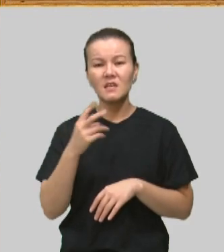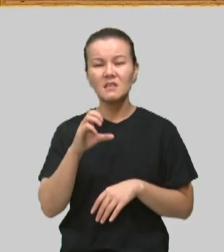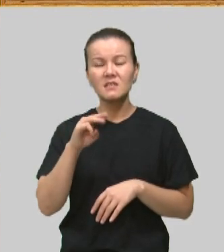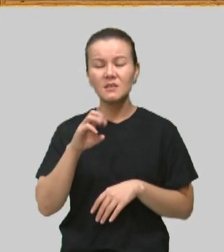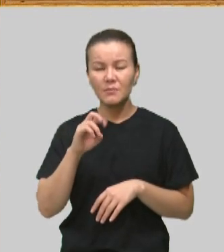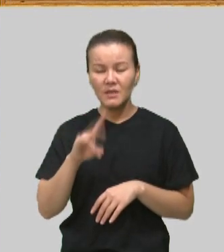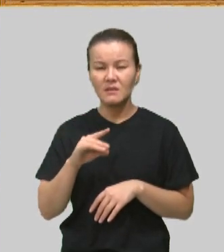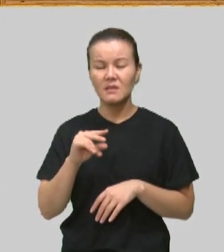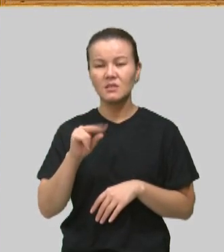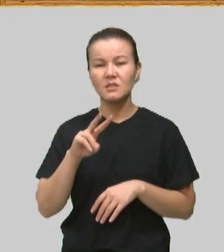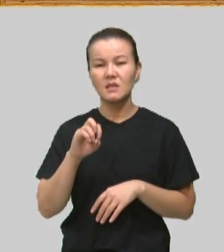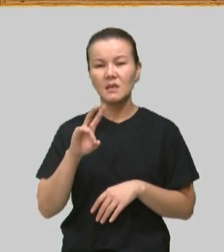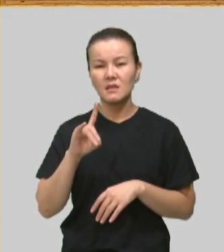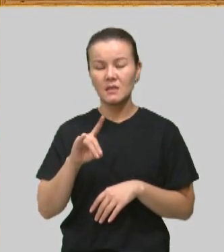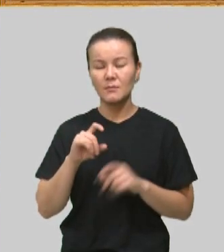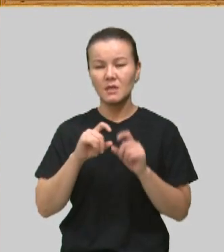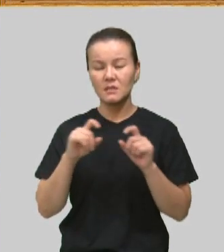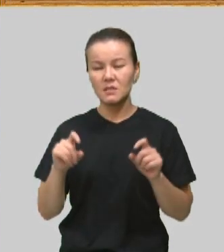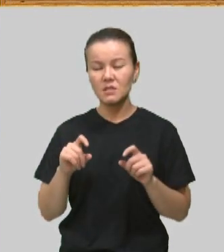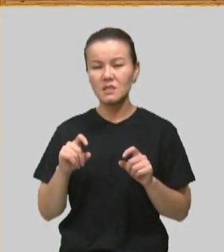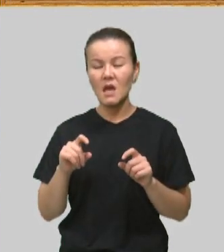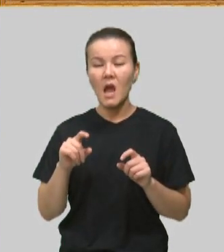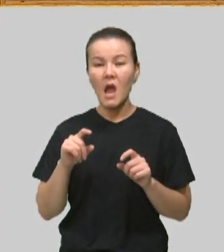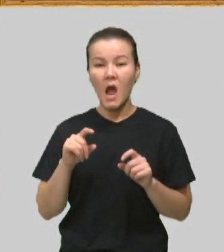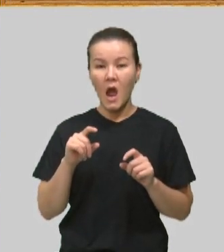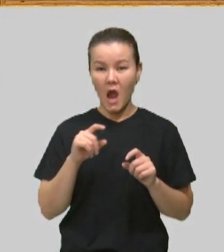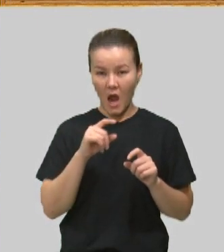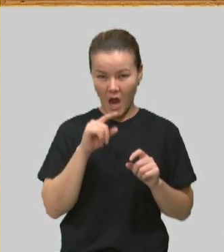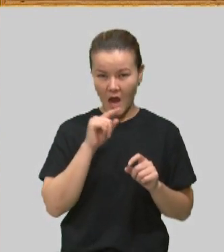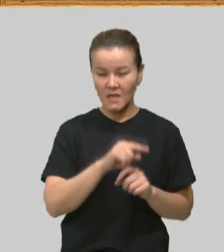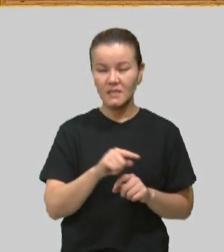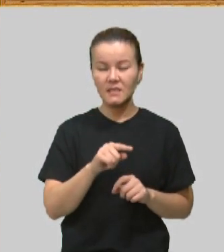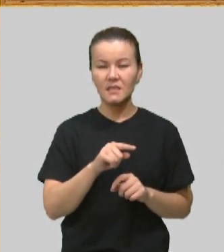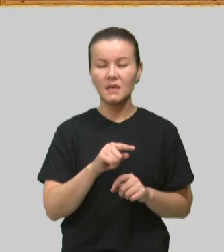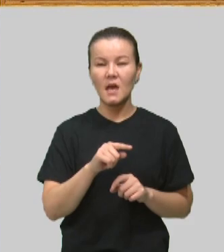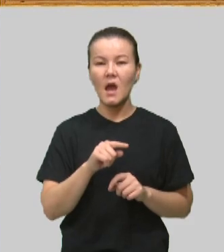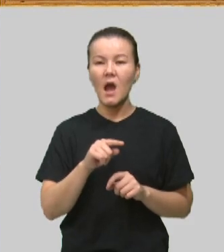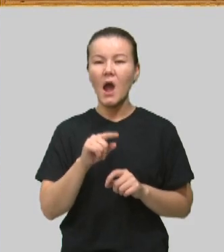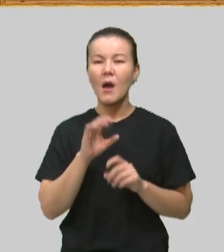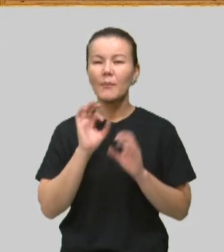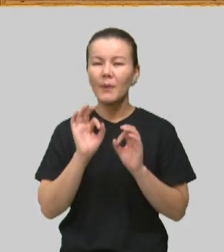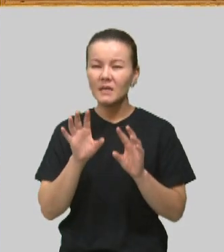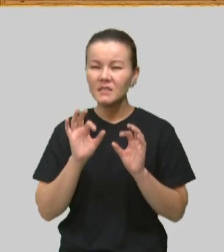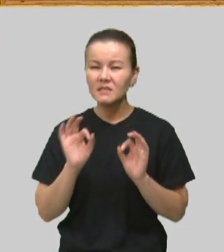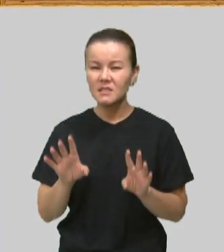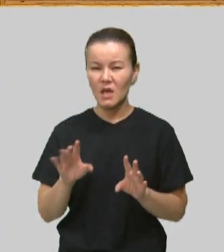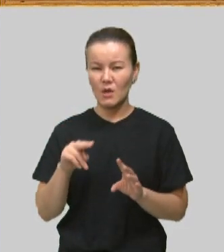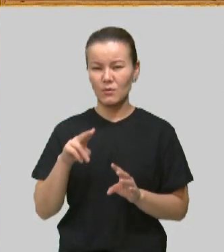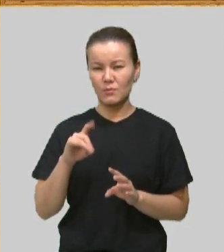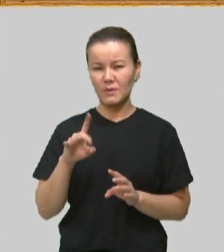члены предложения, они поясняют предмет,